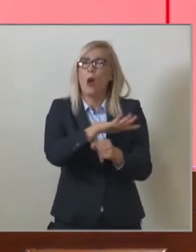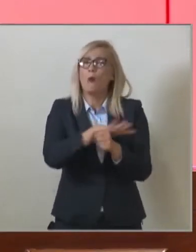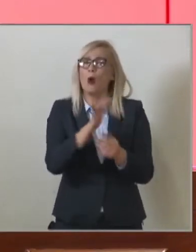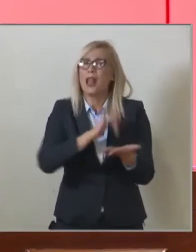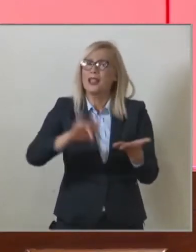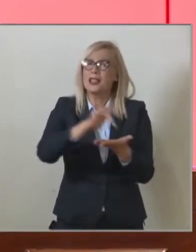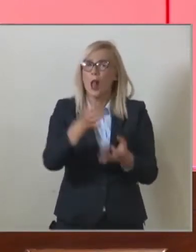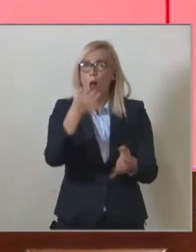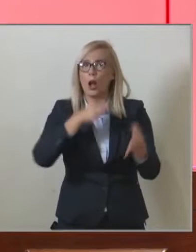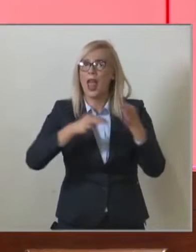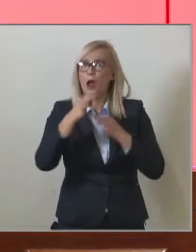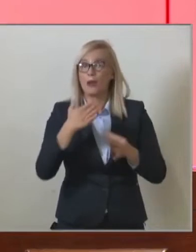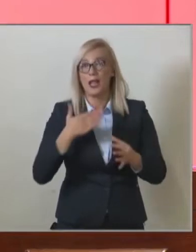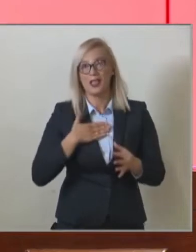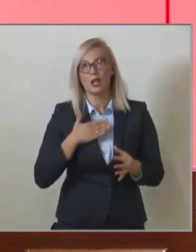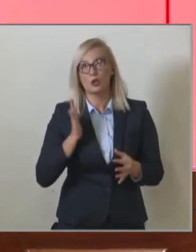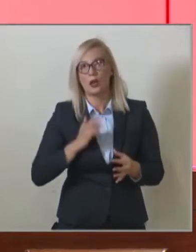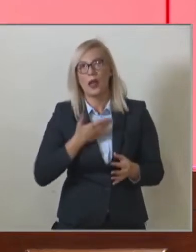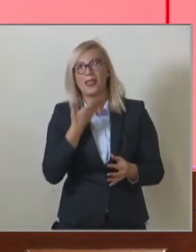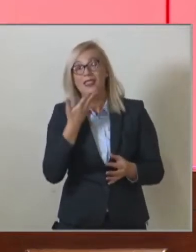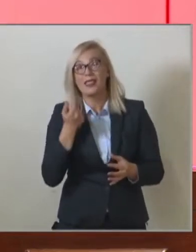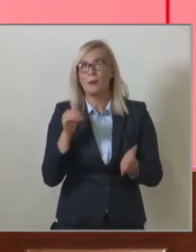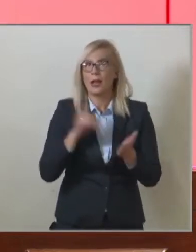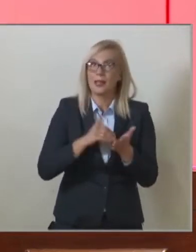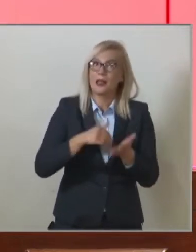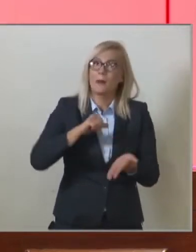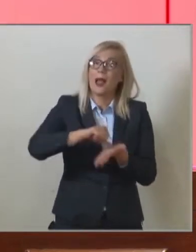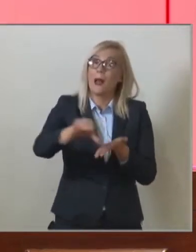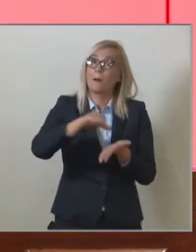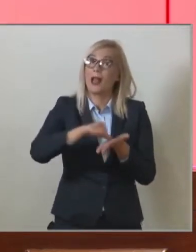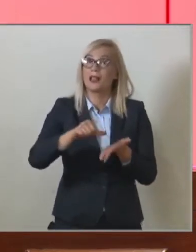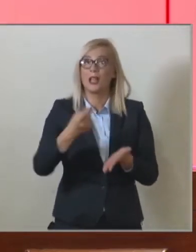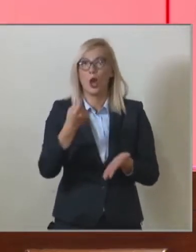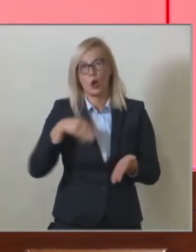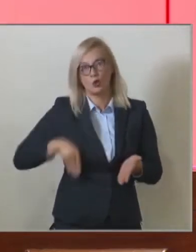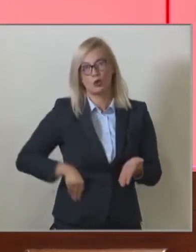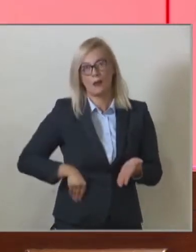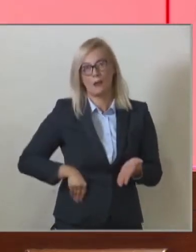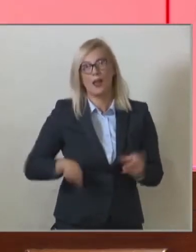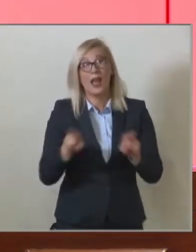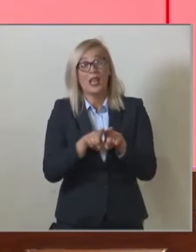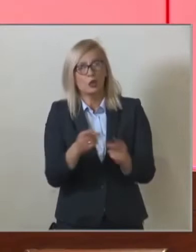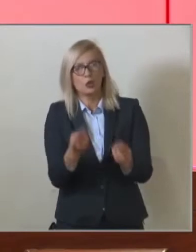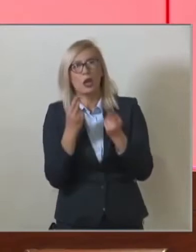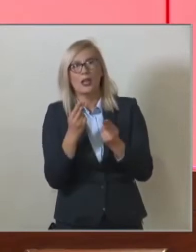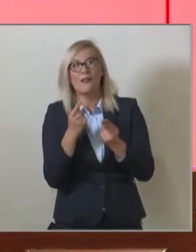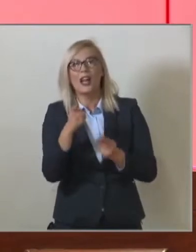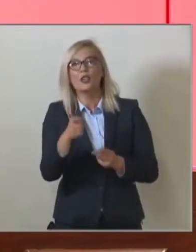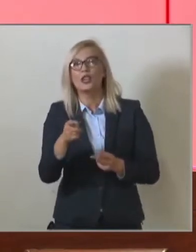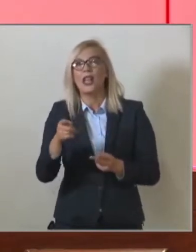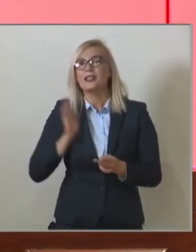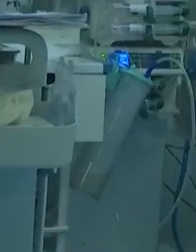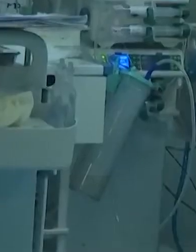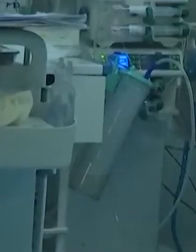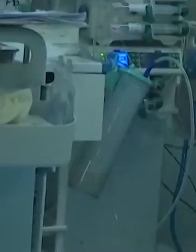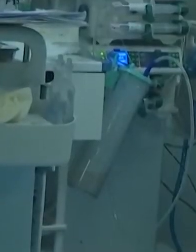dhe qytetari ynë nuk do të duhet të paguajë nga xhepi dhe e njëjta do të vlejë edhe për shtetasit e Shqipërisë dhe Serbisë në rast se së mure në shtetin